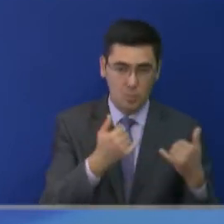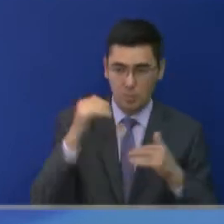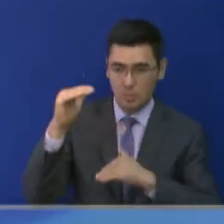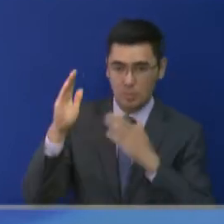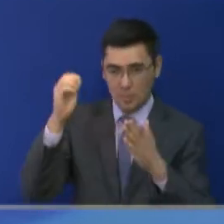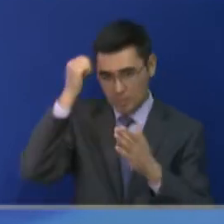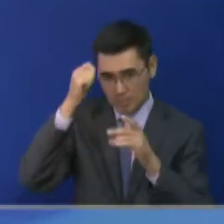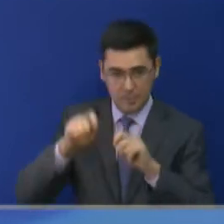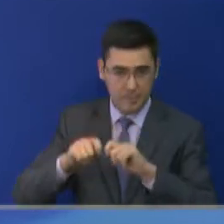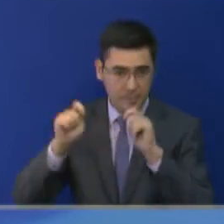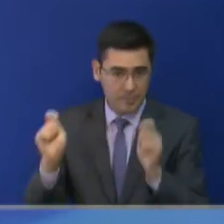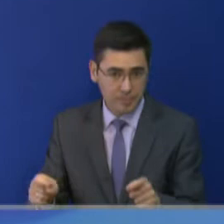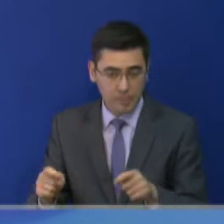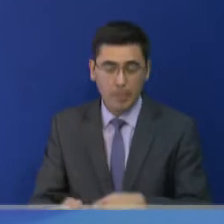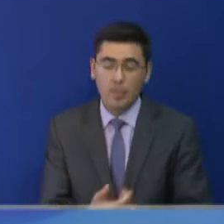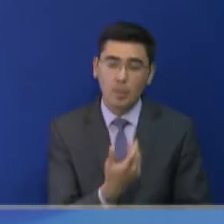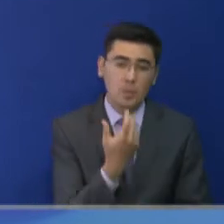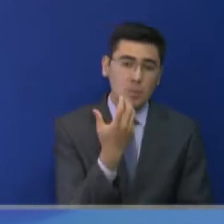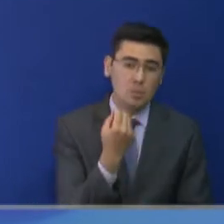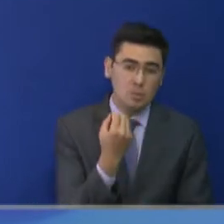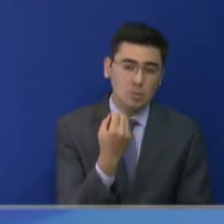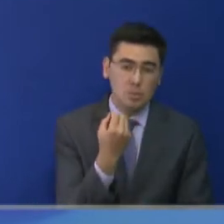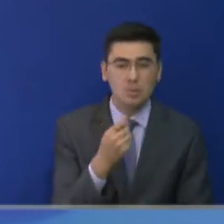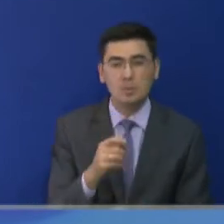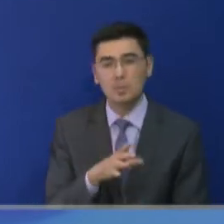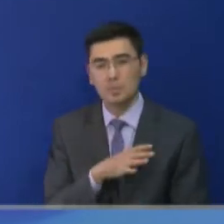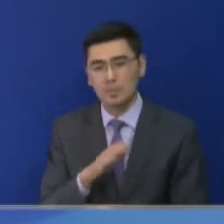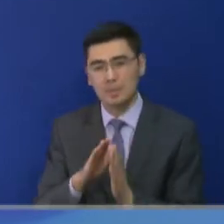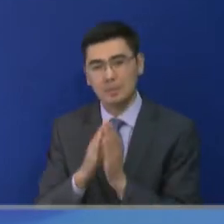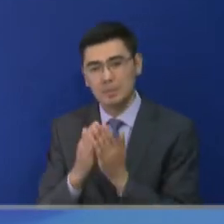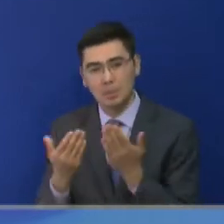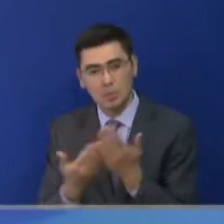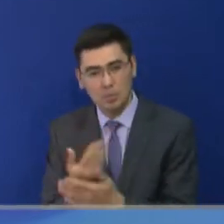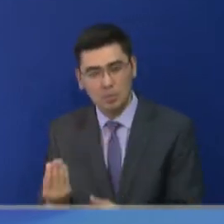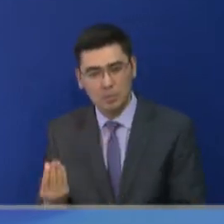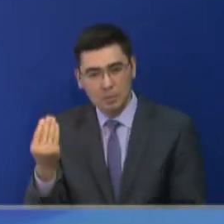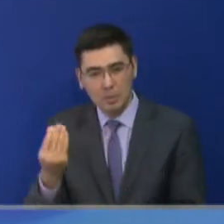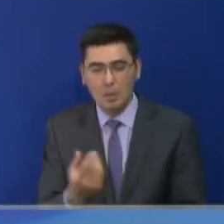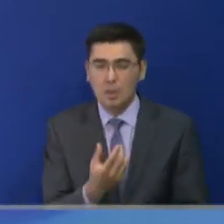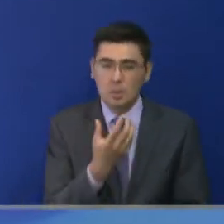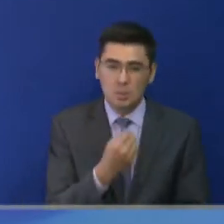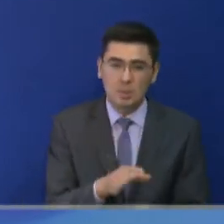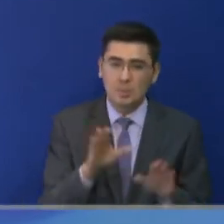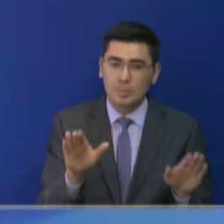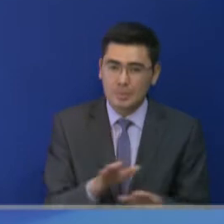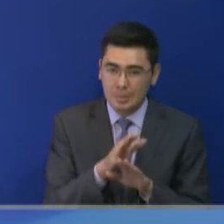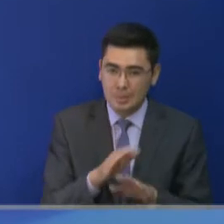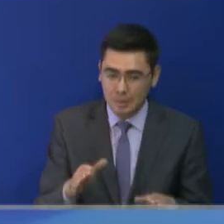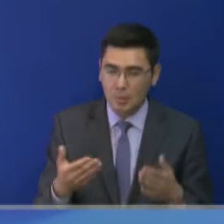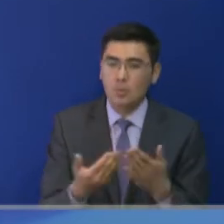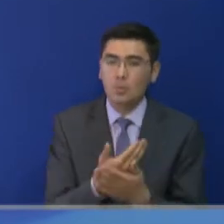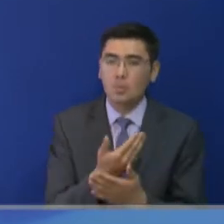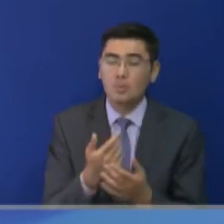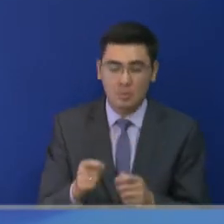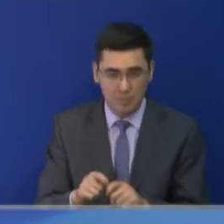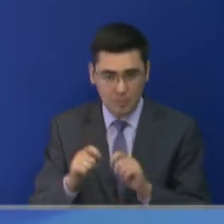кітабымен арна әнұранының таныстырылымы өтті. Мерейтой аясында сала ардагерлер мен үздік қызметкерлер мерейтойлық төсбелгілер